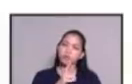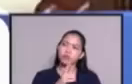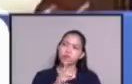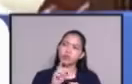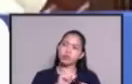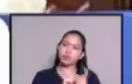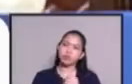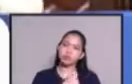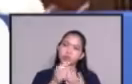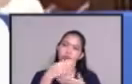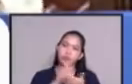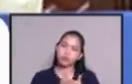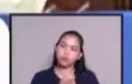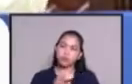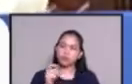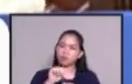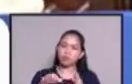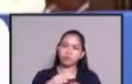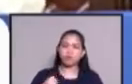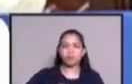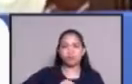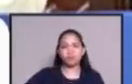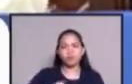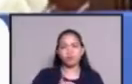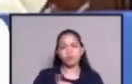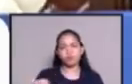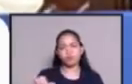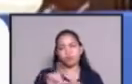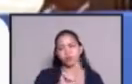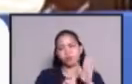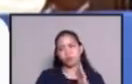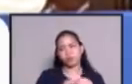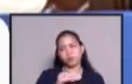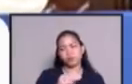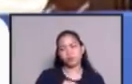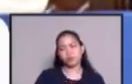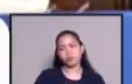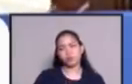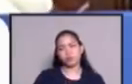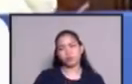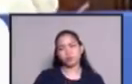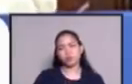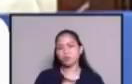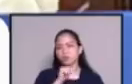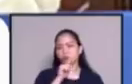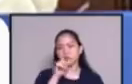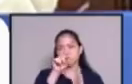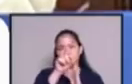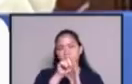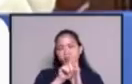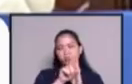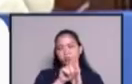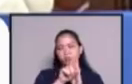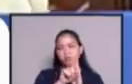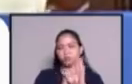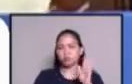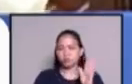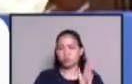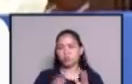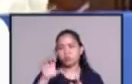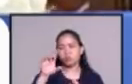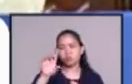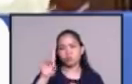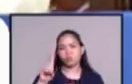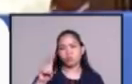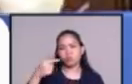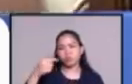budget. And everybody will suffer, including the law enforcement. It will decrease our GDP. Alam niyo